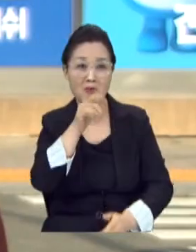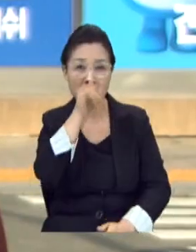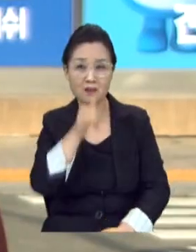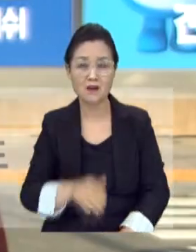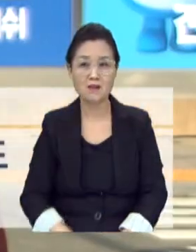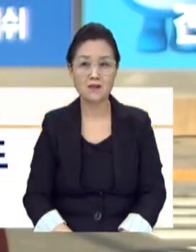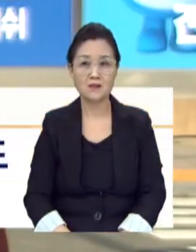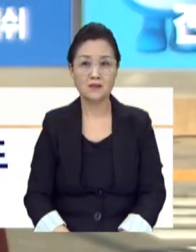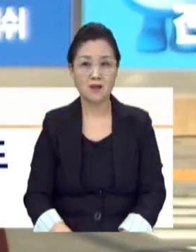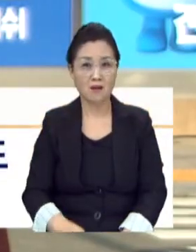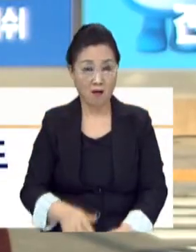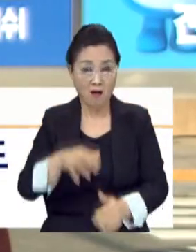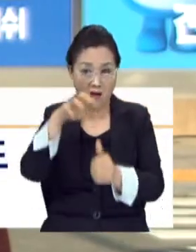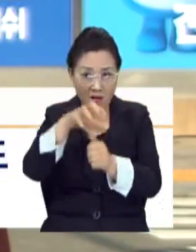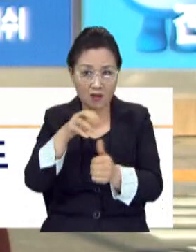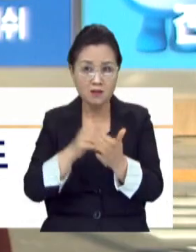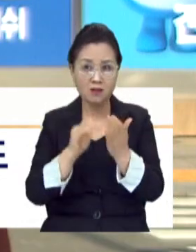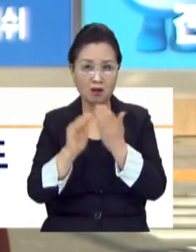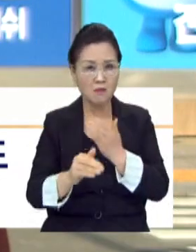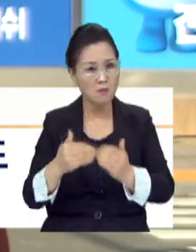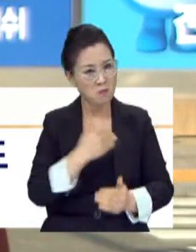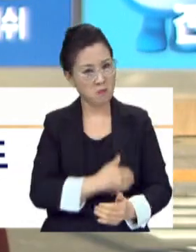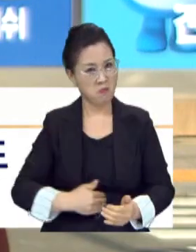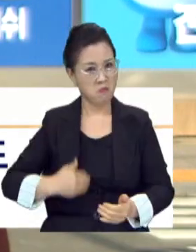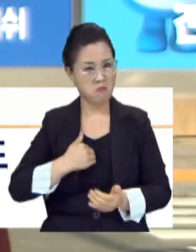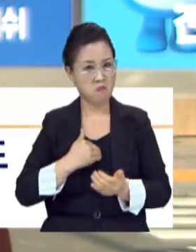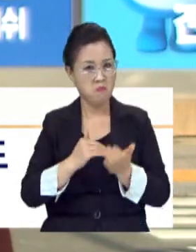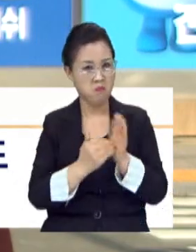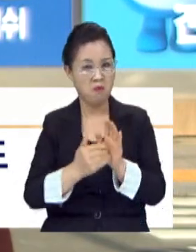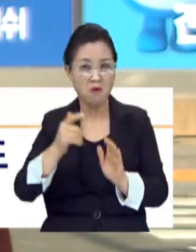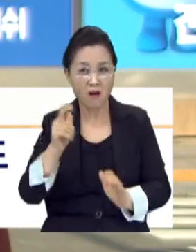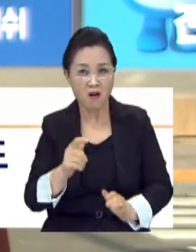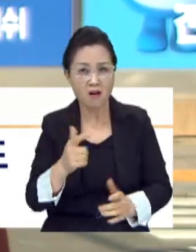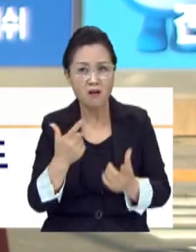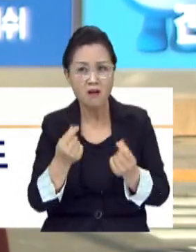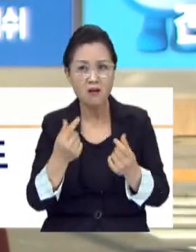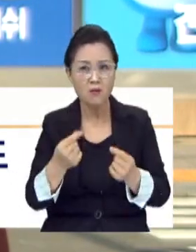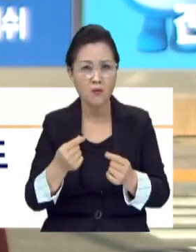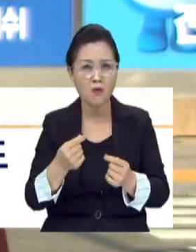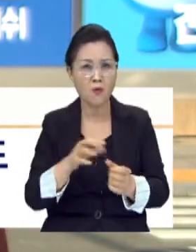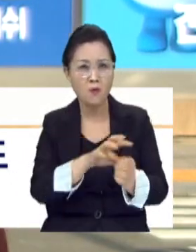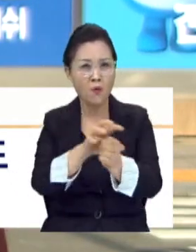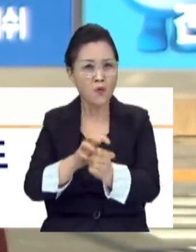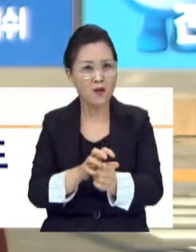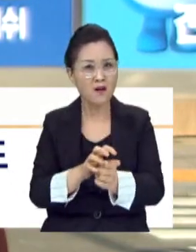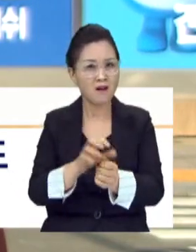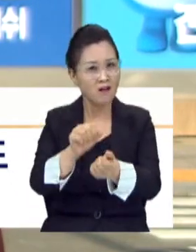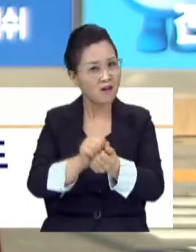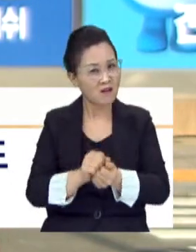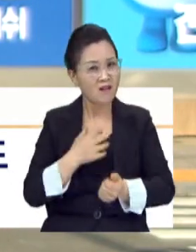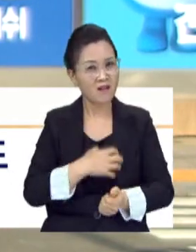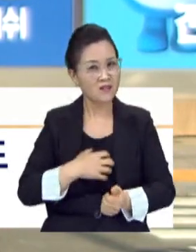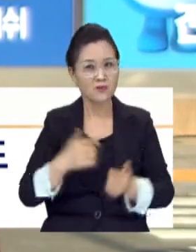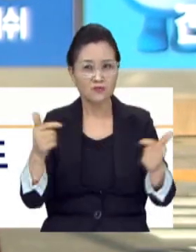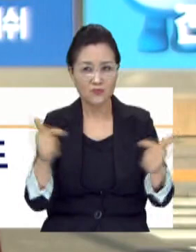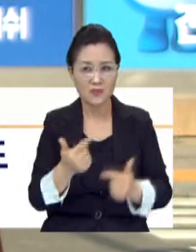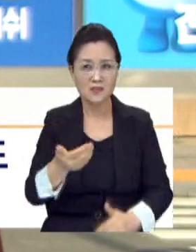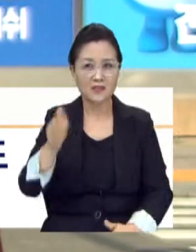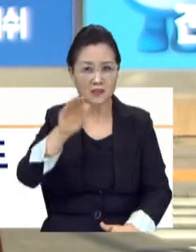끝내고 나니까 아무래도 항체 도 생긴것 같고 코로나 에 걸릴 걱정도 덜 하게 되었습니다 그렇지만